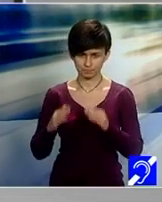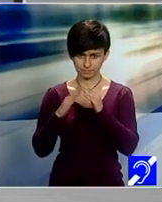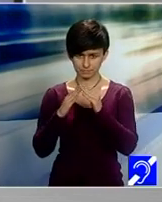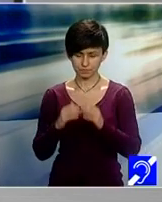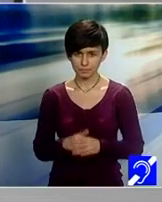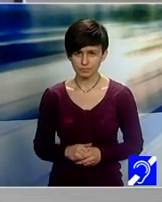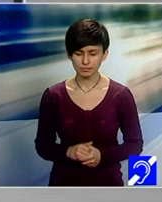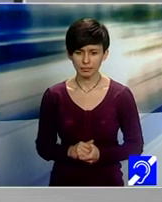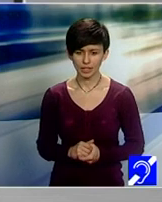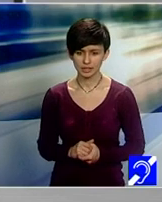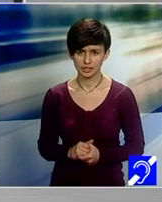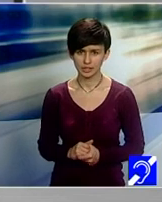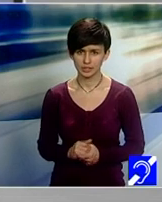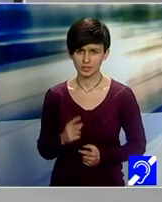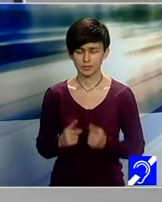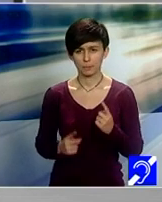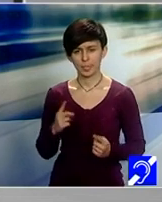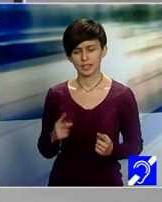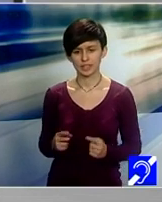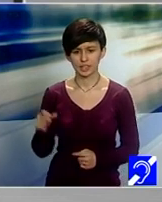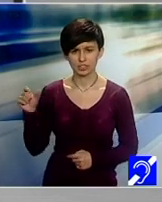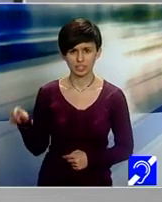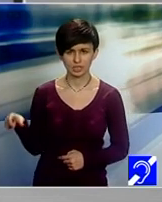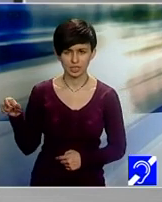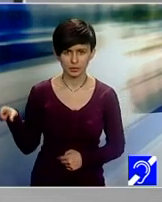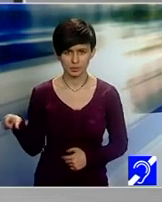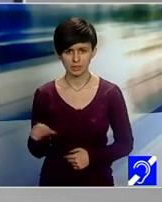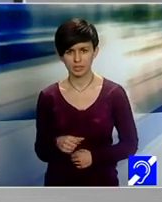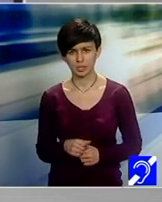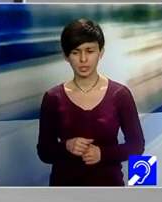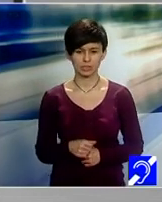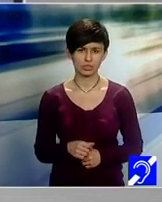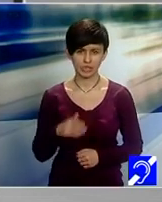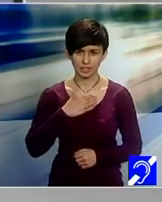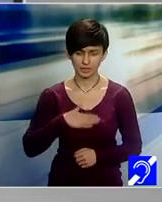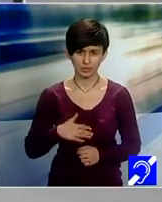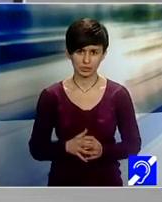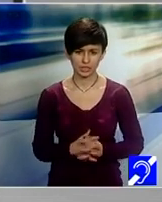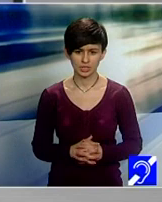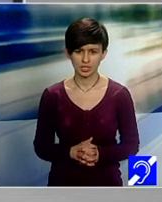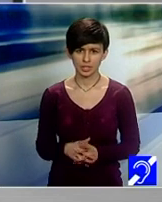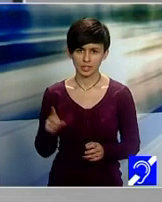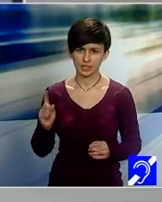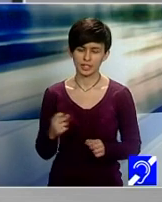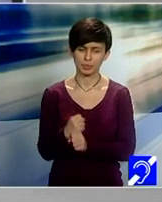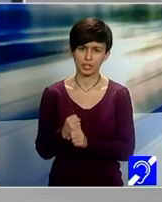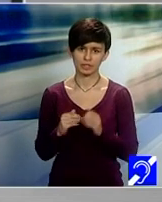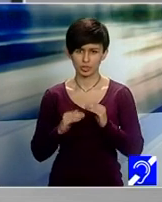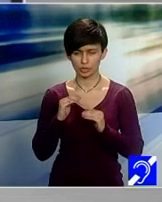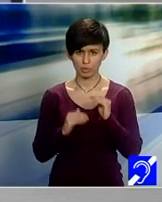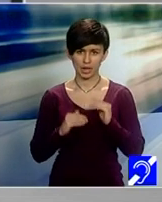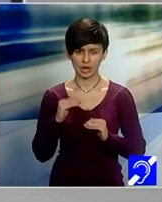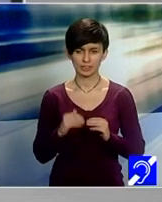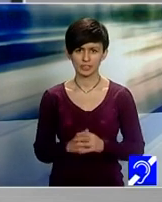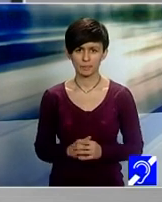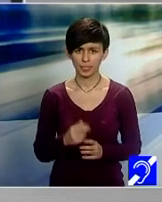respectivul debitor ar fi vrut să dea în plată respectivul imobil, cred că trebuie făcut o balanță și să vedem